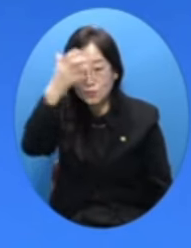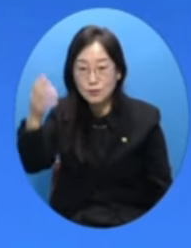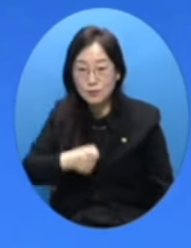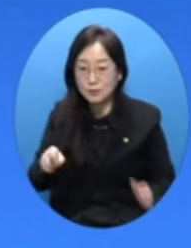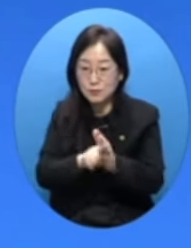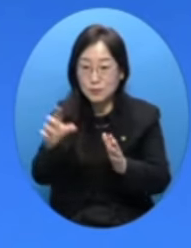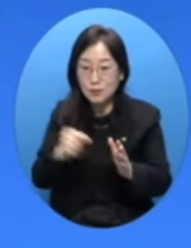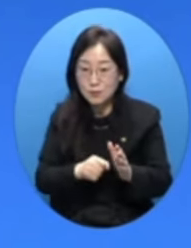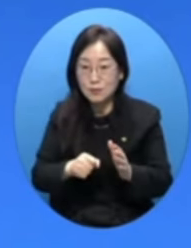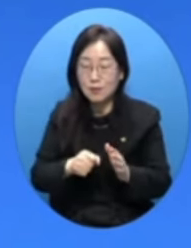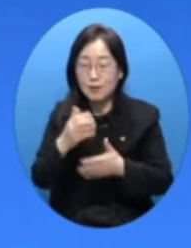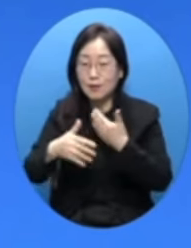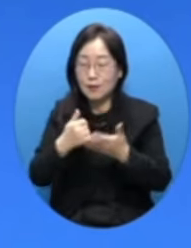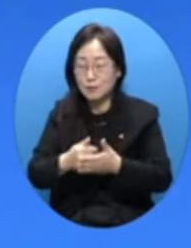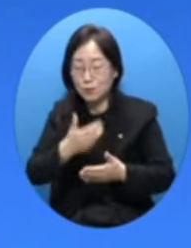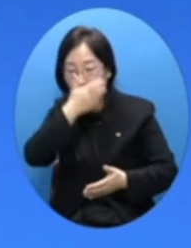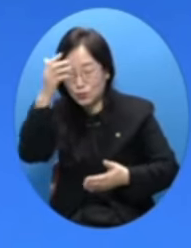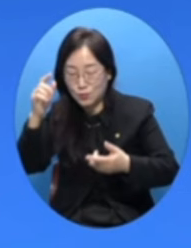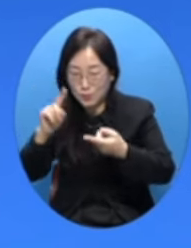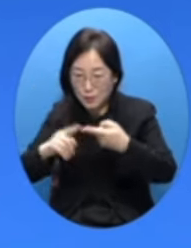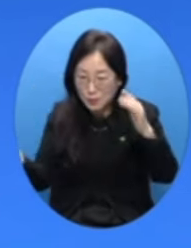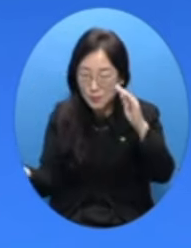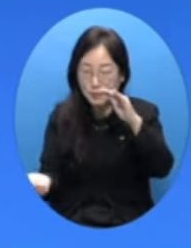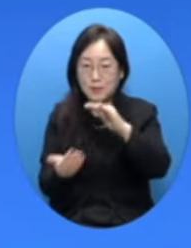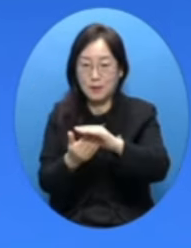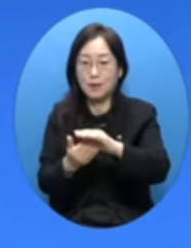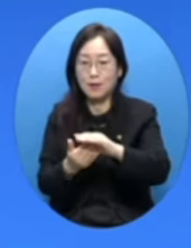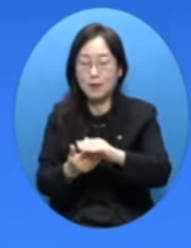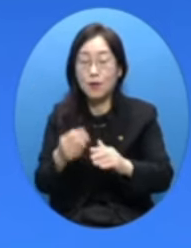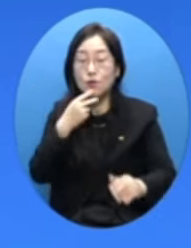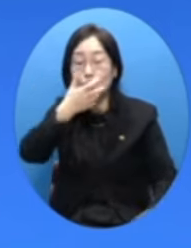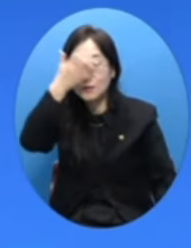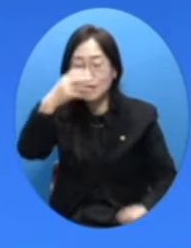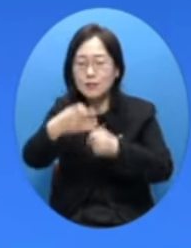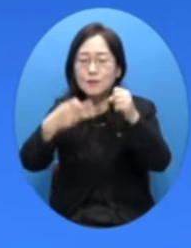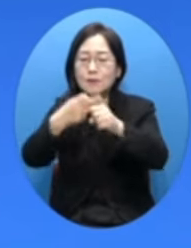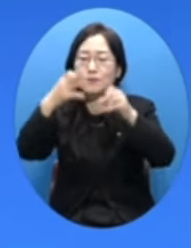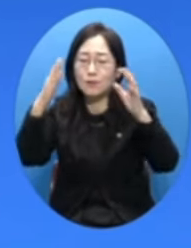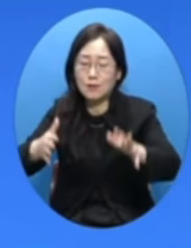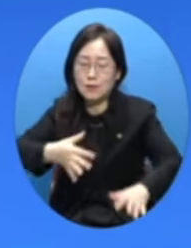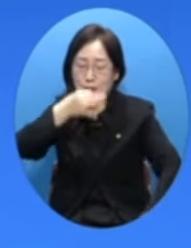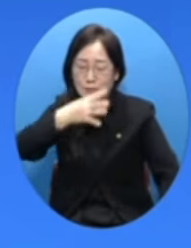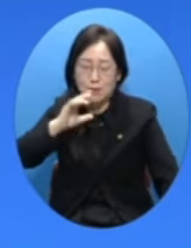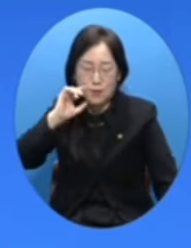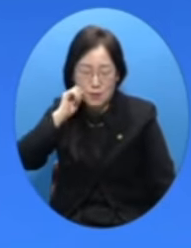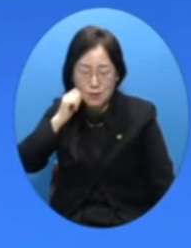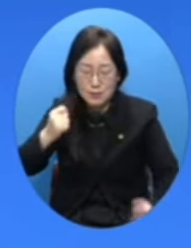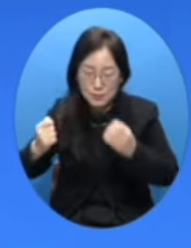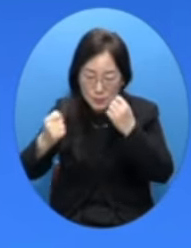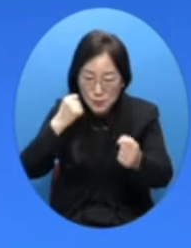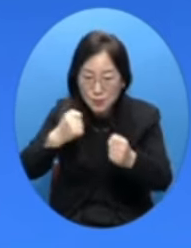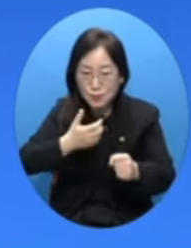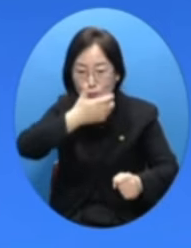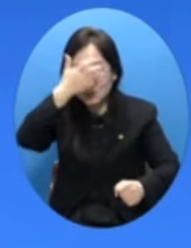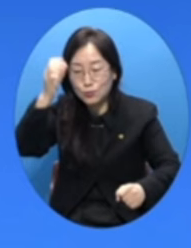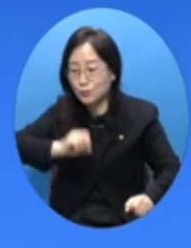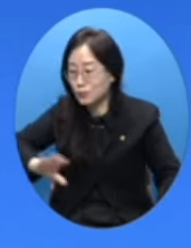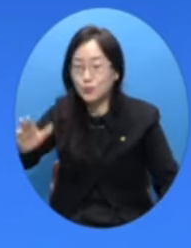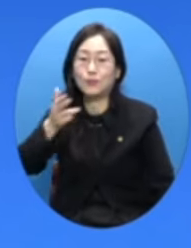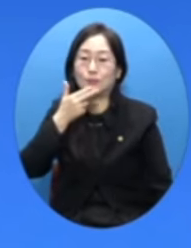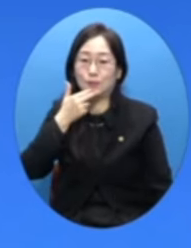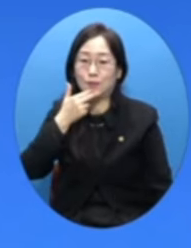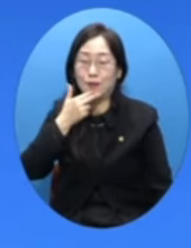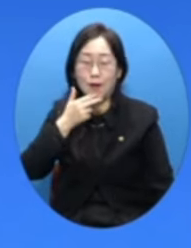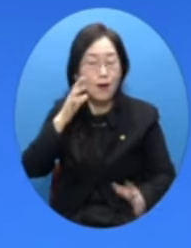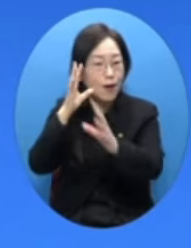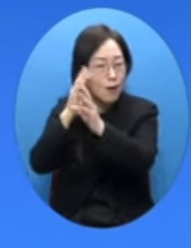믿음으로 나가면 하나님이 그 꿈을 이루어 주십니다. 요셉은 13년 동안 그 힘들고 어려운 시간을 보내면서도 꿈을 잃어버리지 않았습니다.